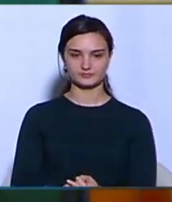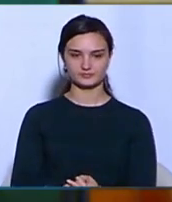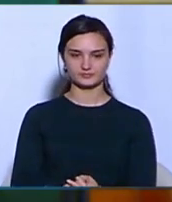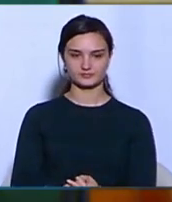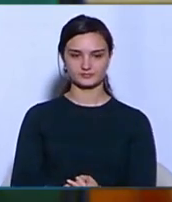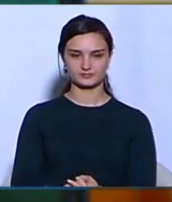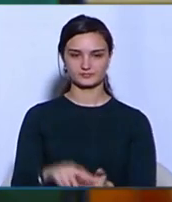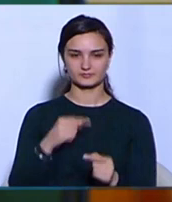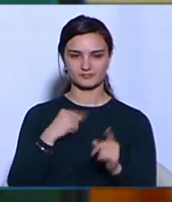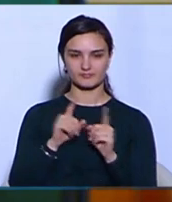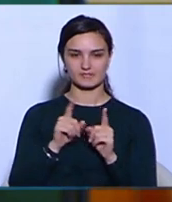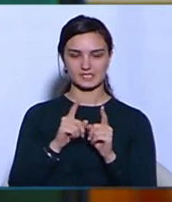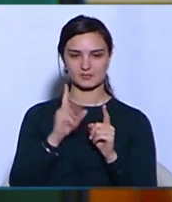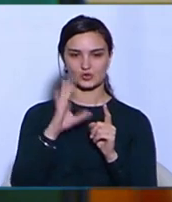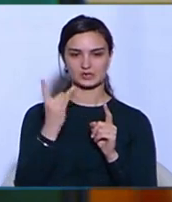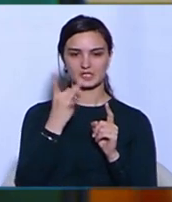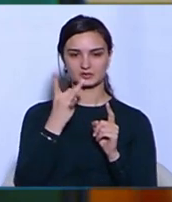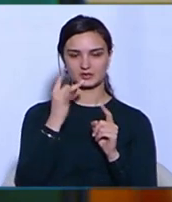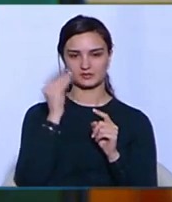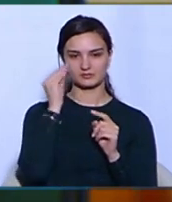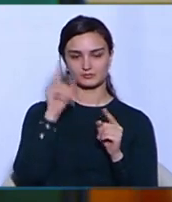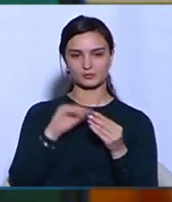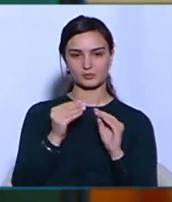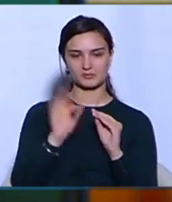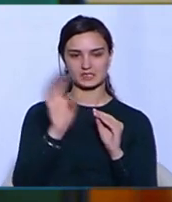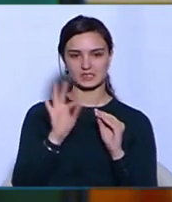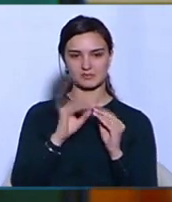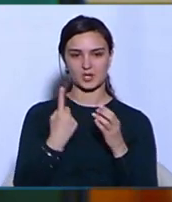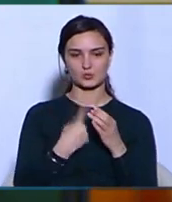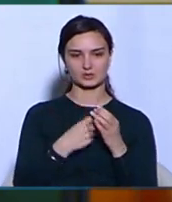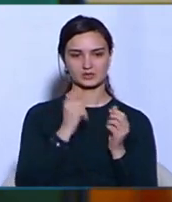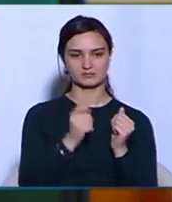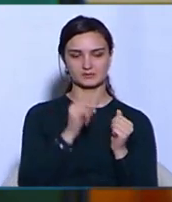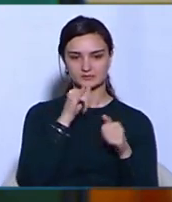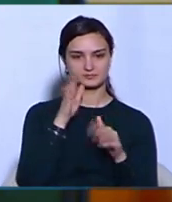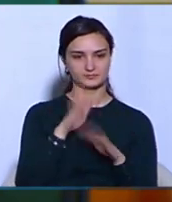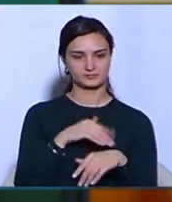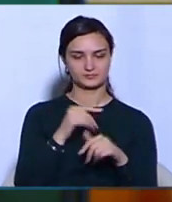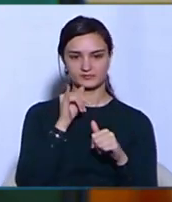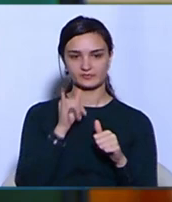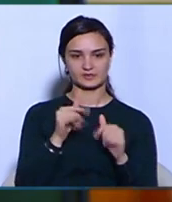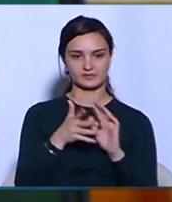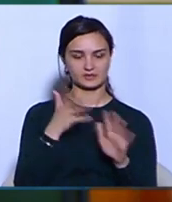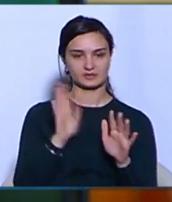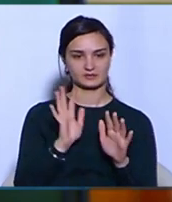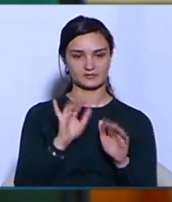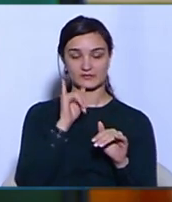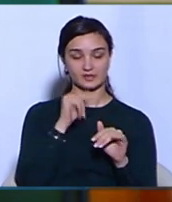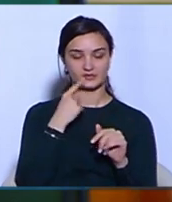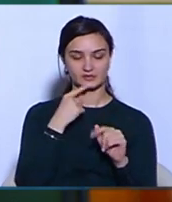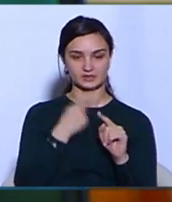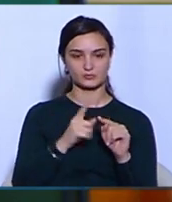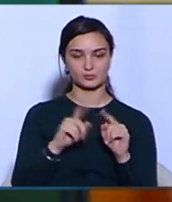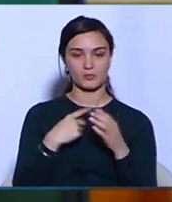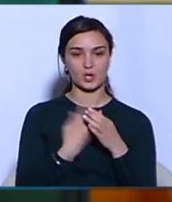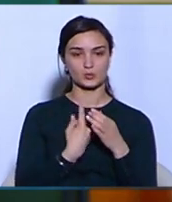რა მე ესე ერთნიშნულოვნად მხოლოდ ამ პრობლემის გამო აუტიზმის სპექტრის აშლილობაში ვთქვათ ვერ გავიყვანდი ამ პრობლემას იმიტომ